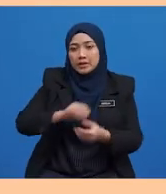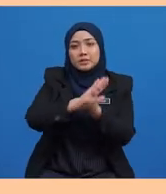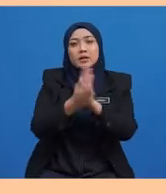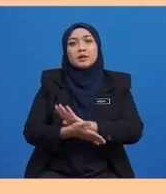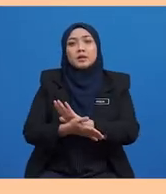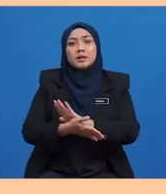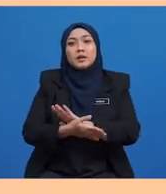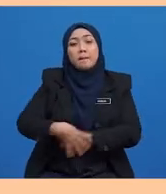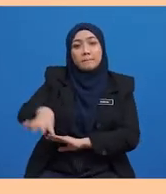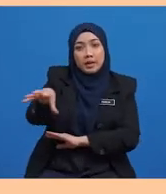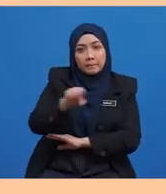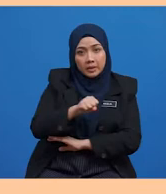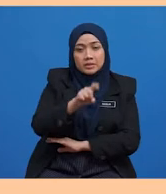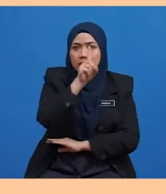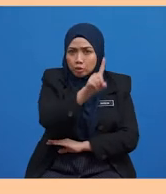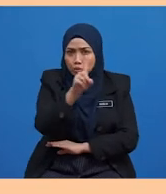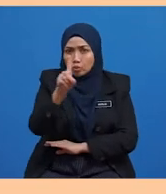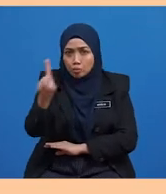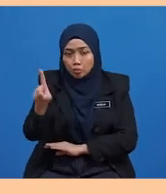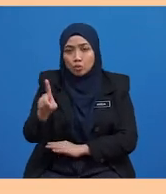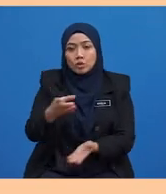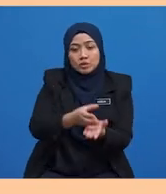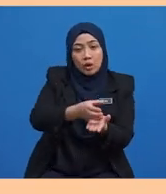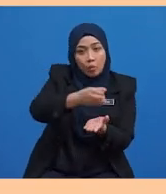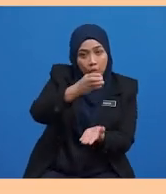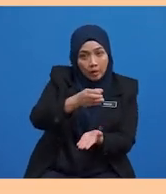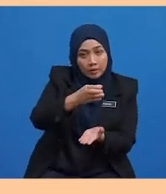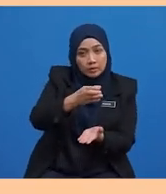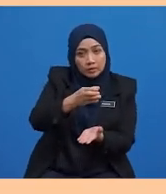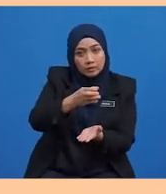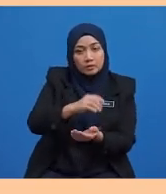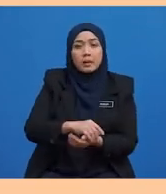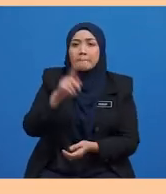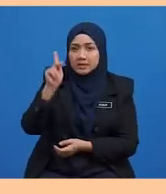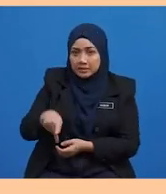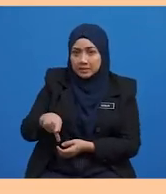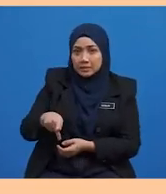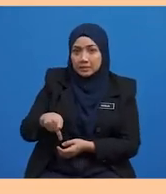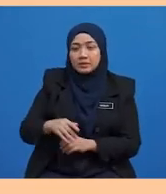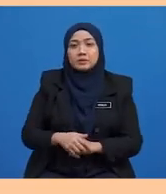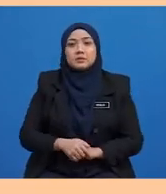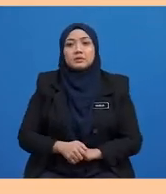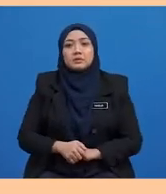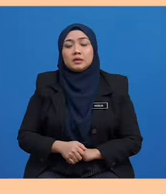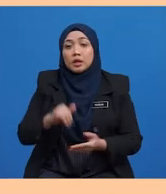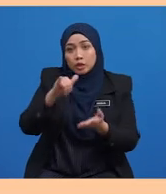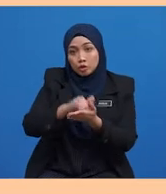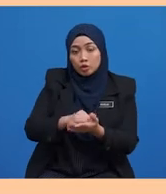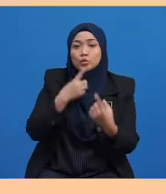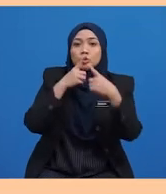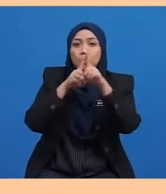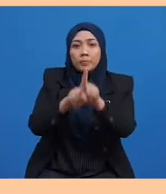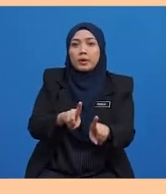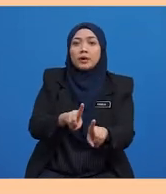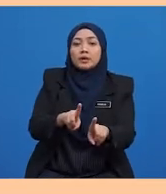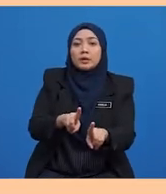Kebolehjadian mengambil sebiji cawan dari dulang tersebut adalah pasti. Itu adalah